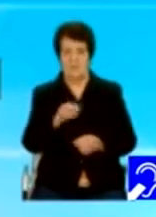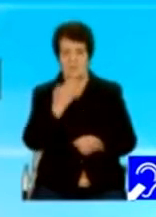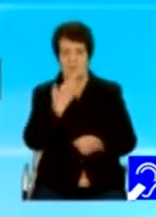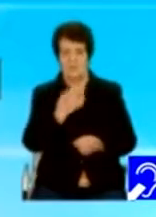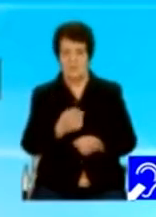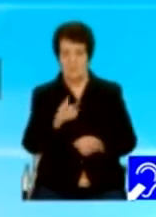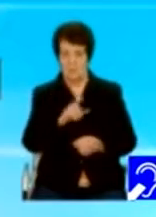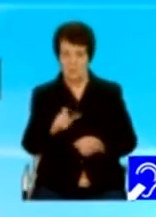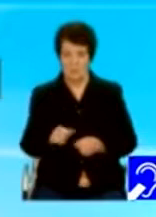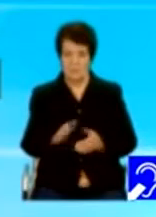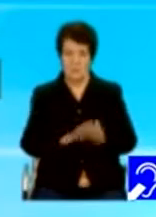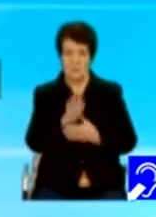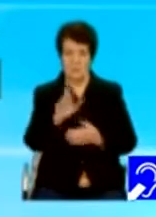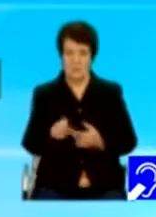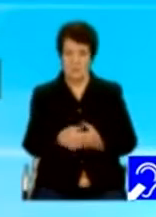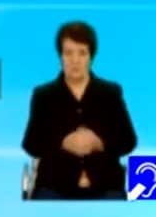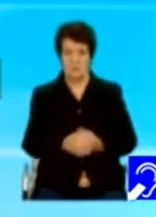internaționale, jurnaliști,